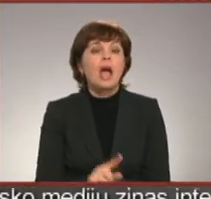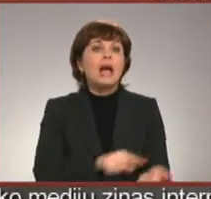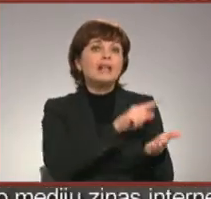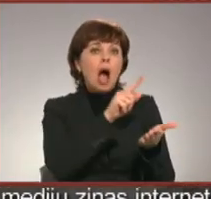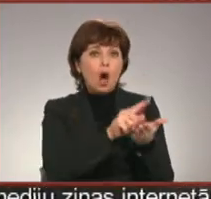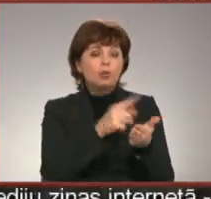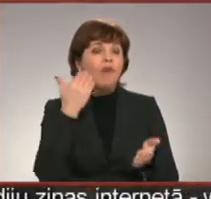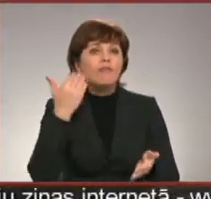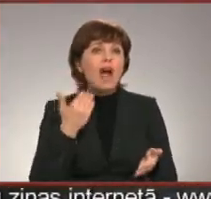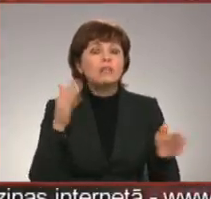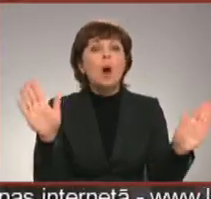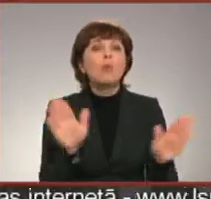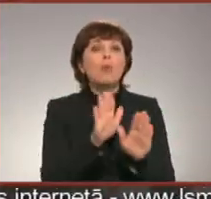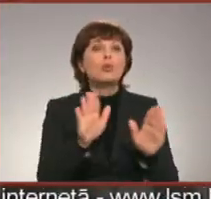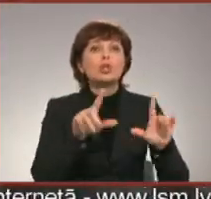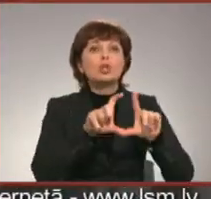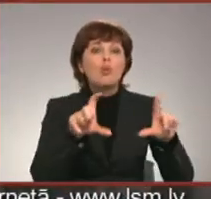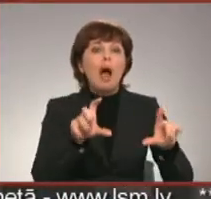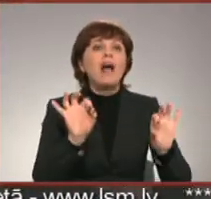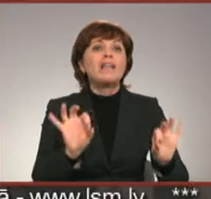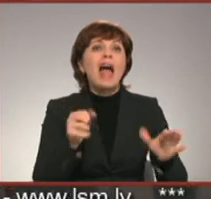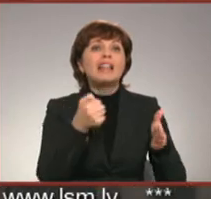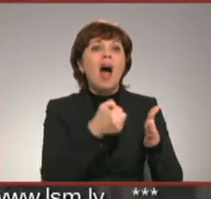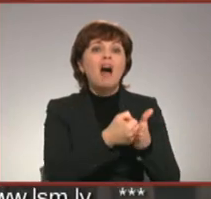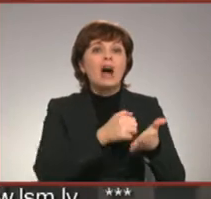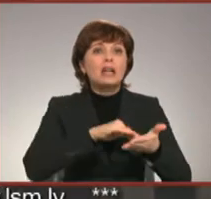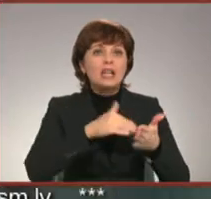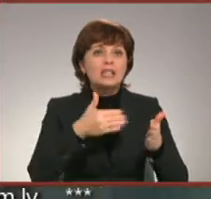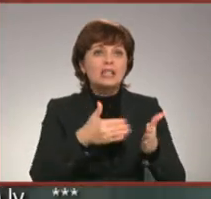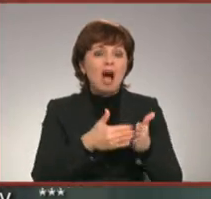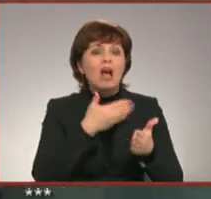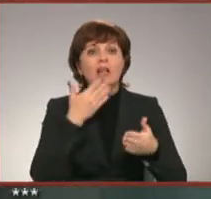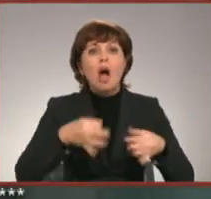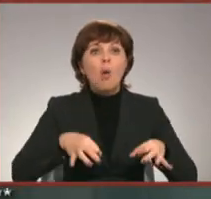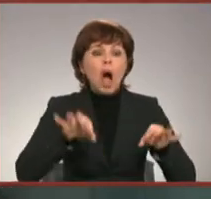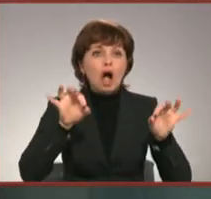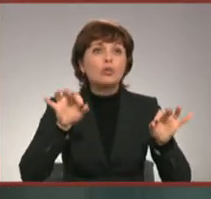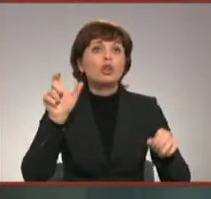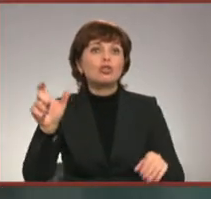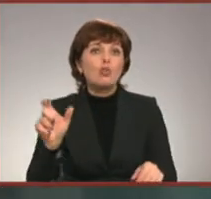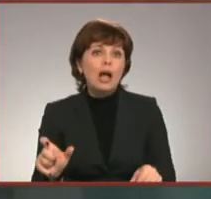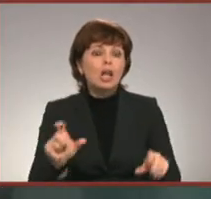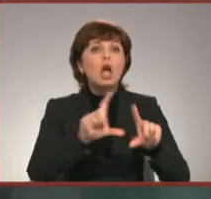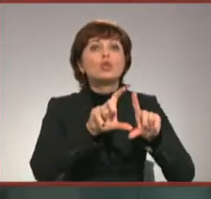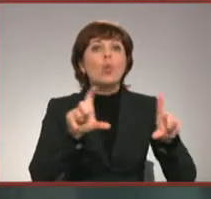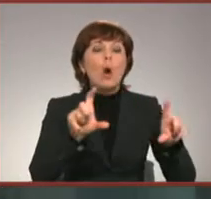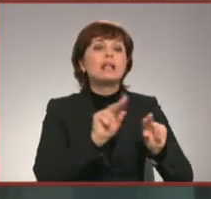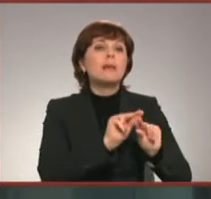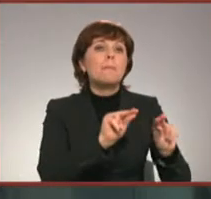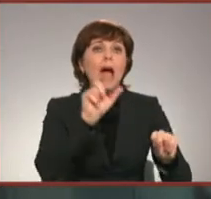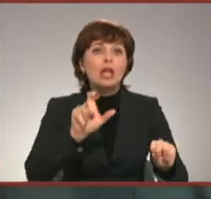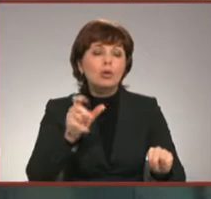Jautājums par Ventspils mūzikas skolas avārijas stāvoklī esošo ēku nav kļuvis aktuāls vien šonedēļ. Skolas pedagogi